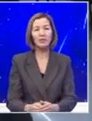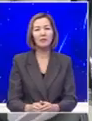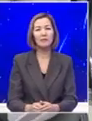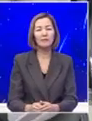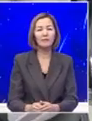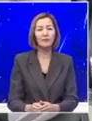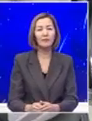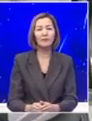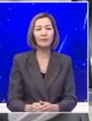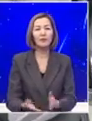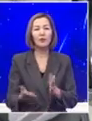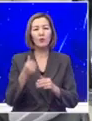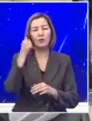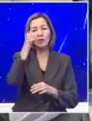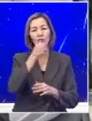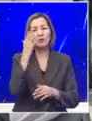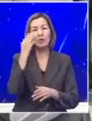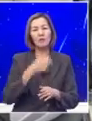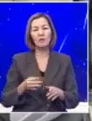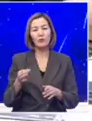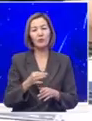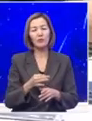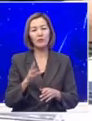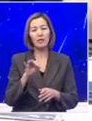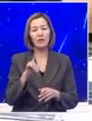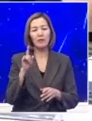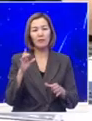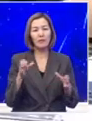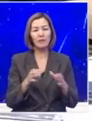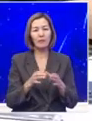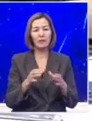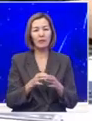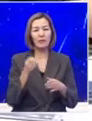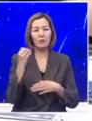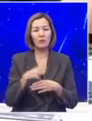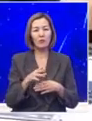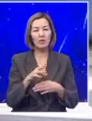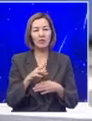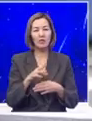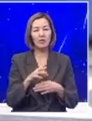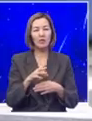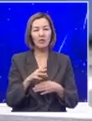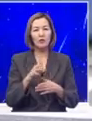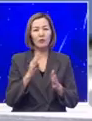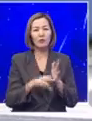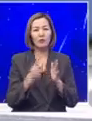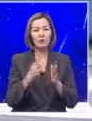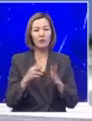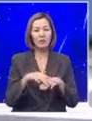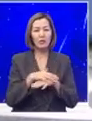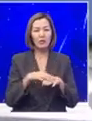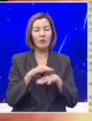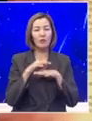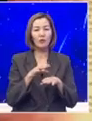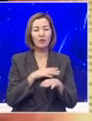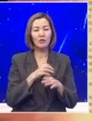сұраныста. Өткен жылы Алматы облысындағы еңбек мобильділігі орталығына қарасты мансап орталықтары 92 жәрменке